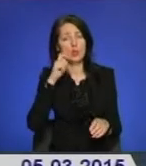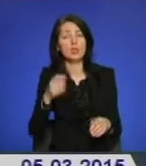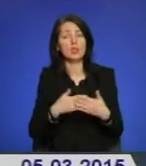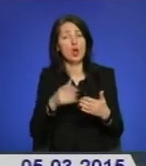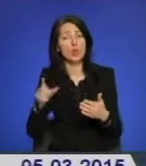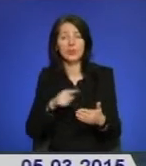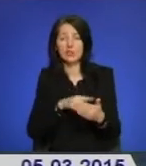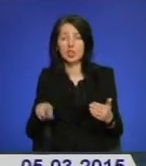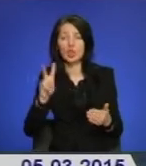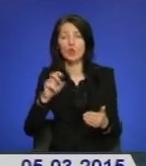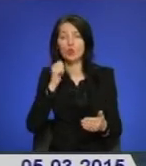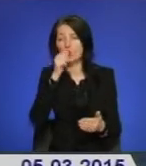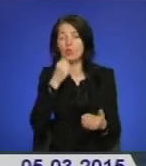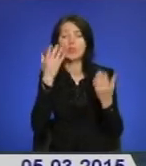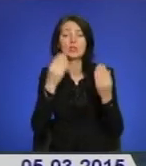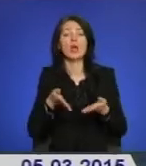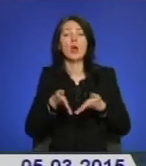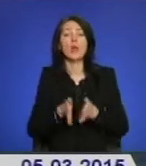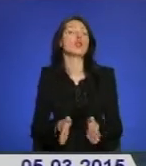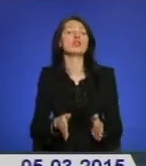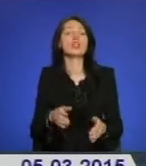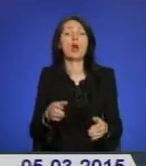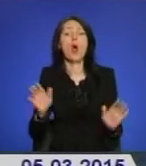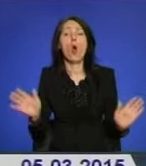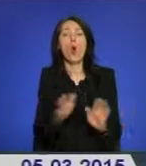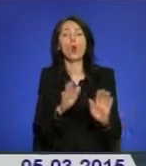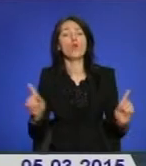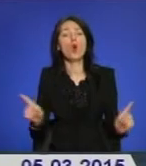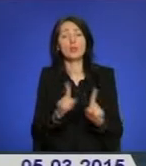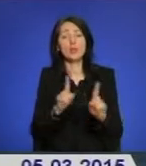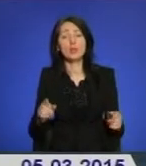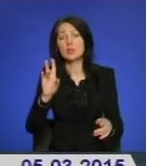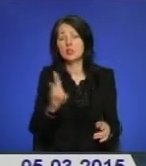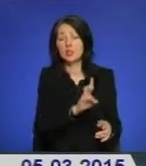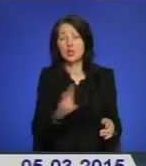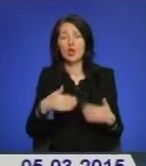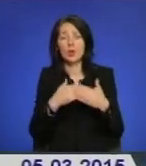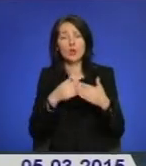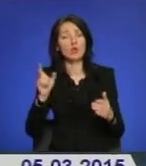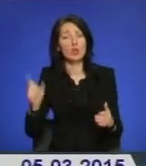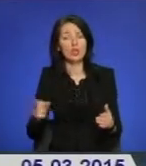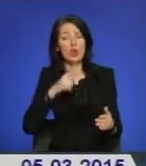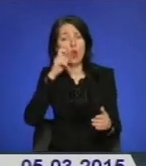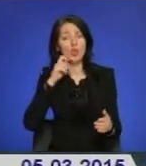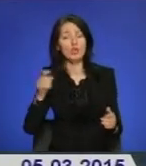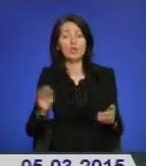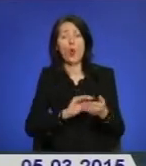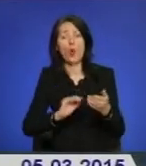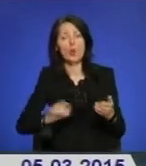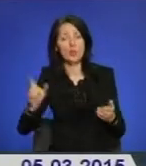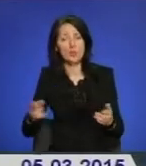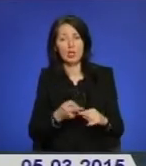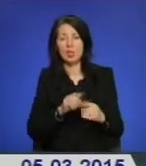відзначила двохсотліття з дня народження хорового диригента священника громадського діяча українського композитора який